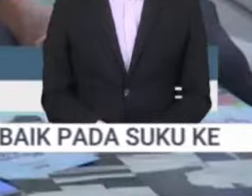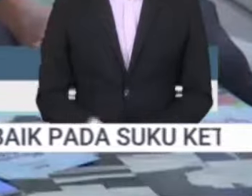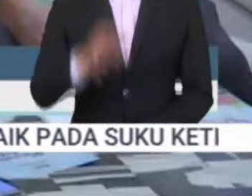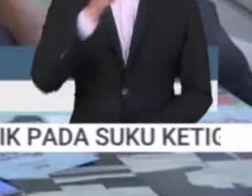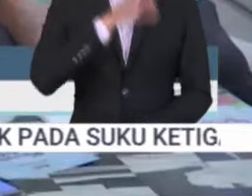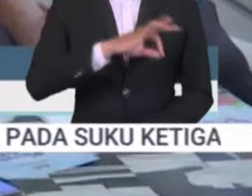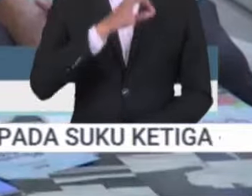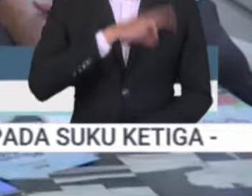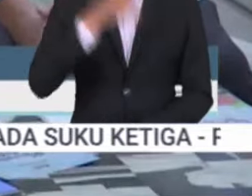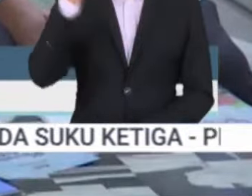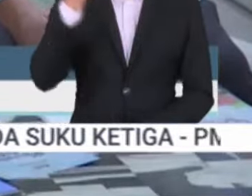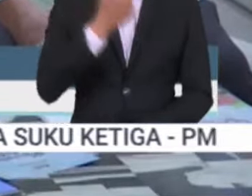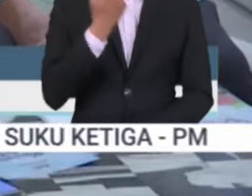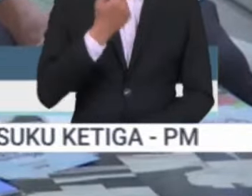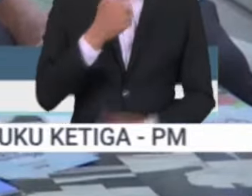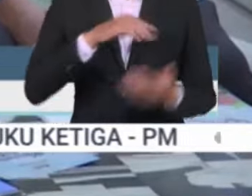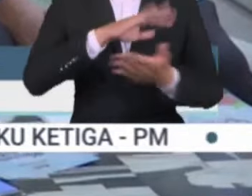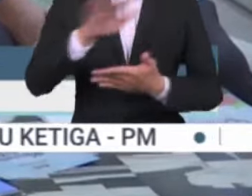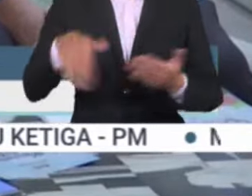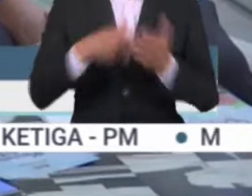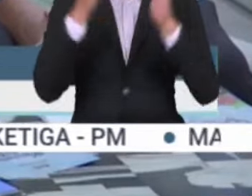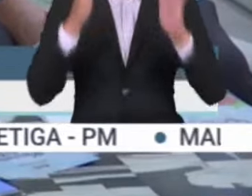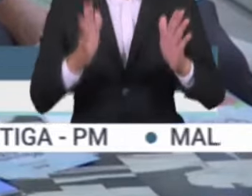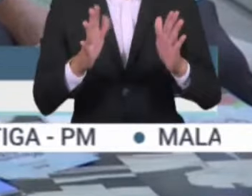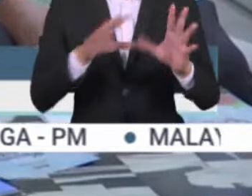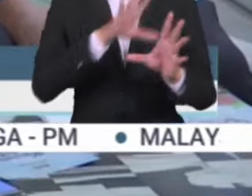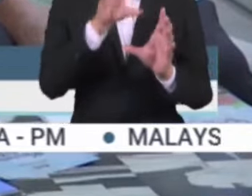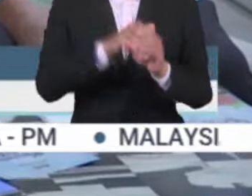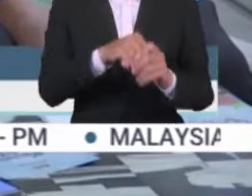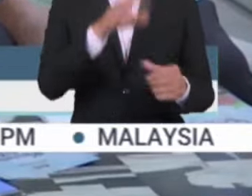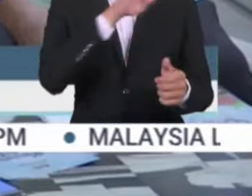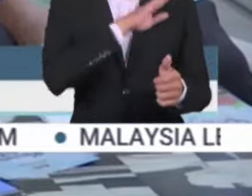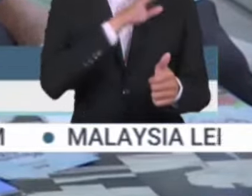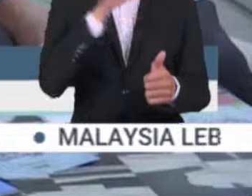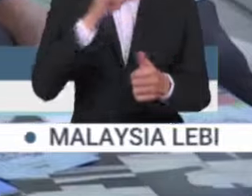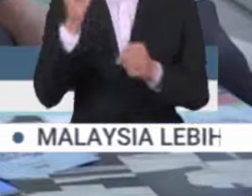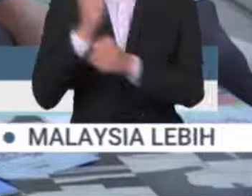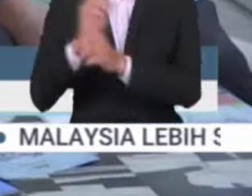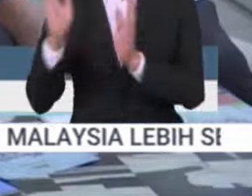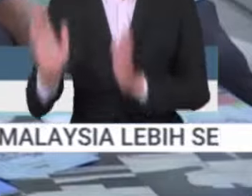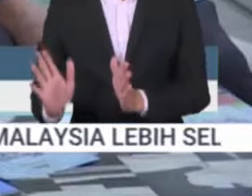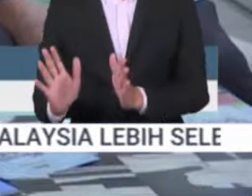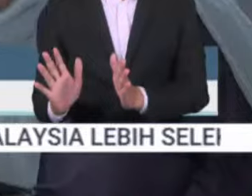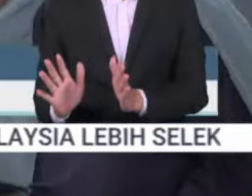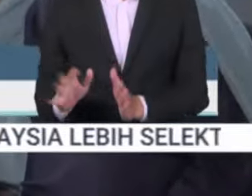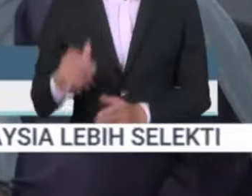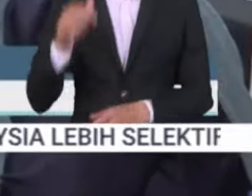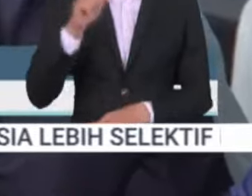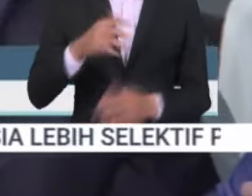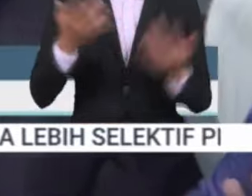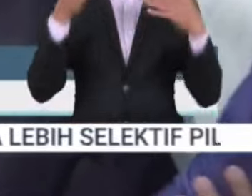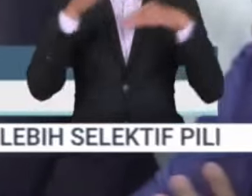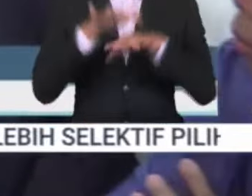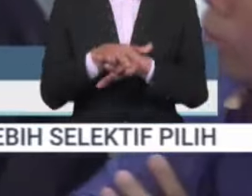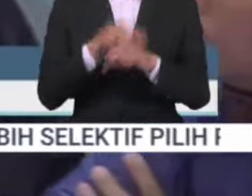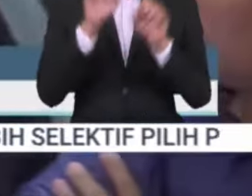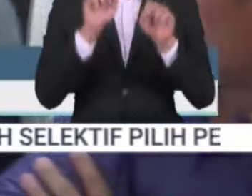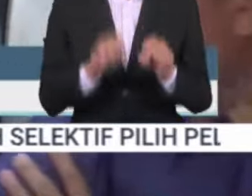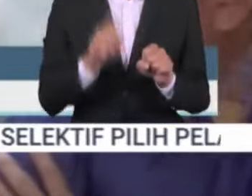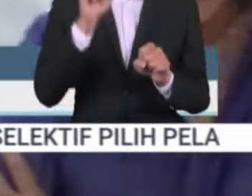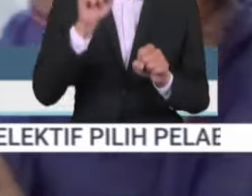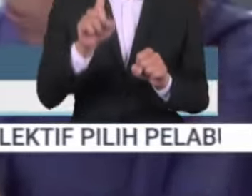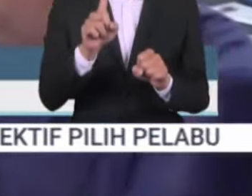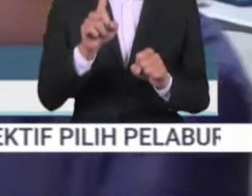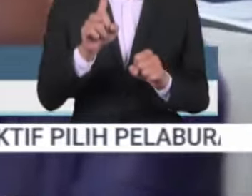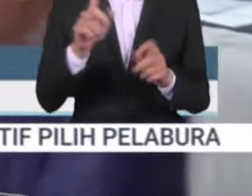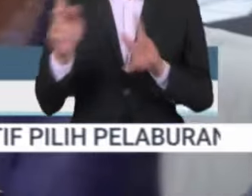Manfaat kepada semua pihaklah termasuk majikan dan pekerja. Dan secara tak langsung dengan pendekatan ini, kita boleh memastikan sektor pekerjaan